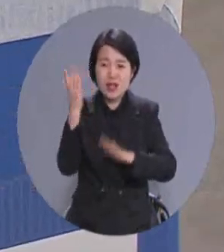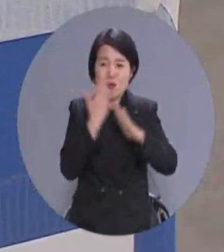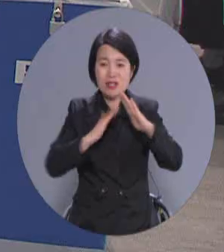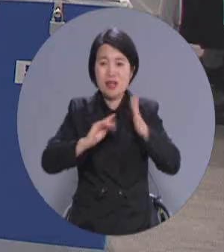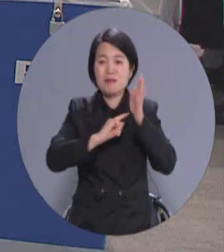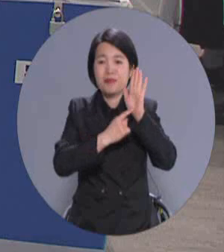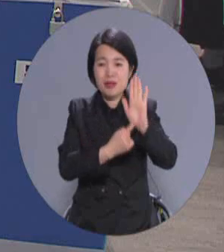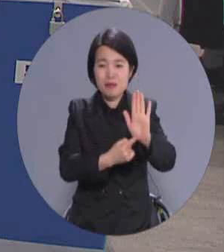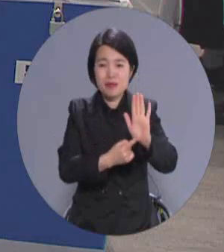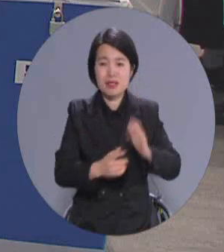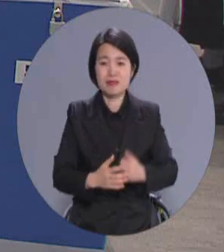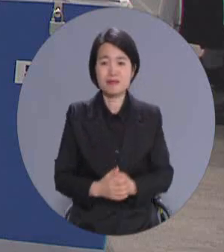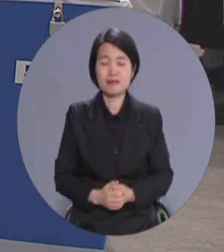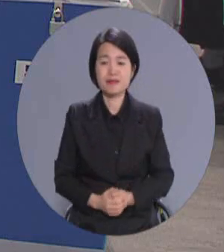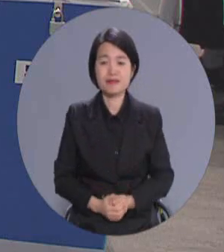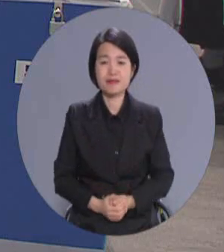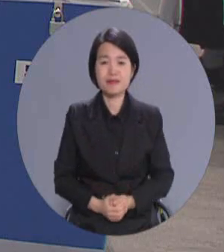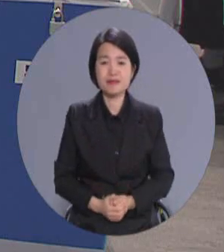예정입니다.